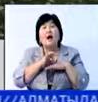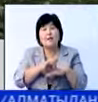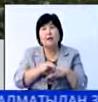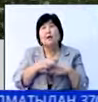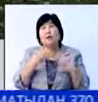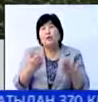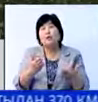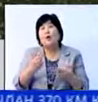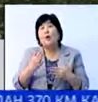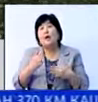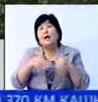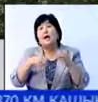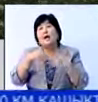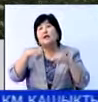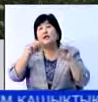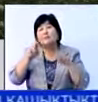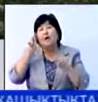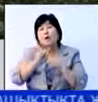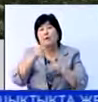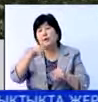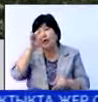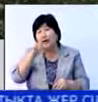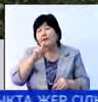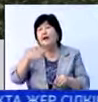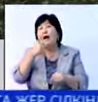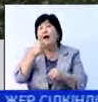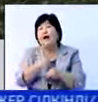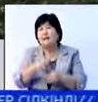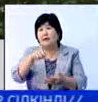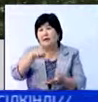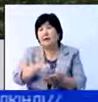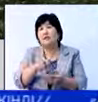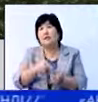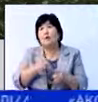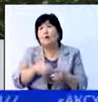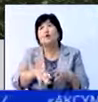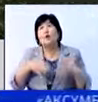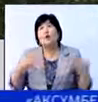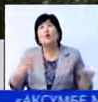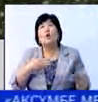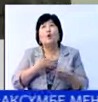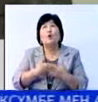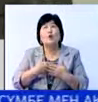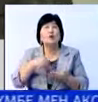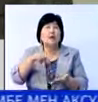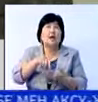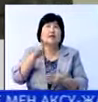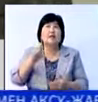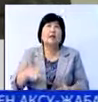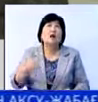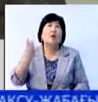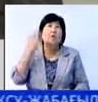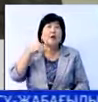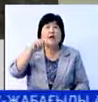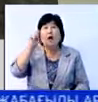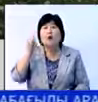мынау кәсіптік білім беру саласын Қазақстанның алдыңғы қатарына қосуға үлкен үлесі бар азамат. Аяғы